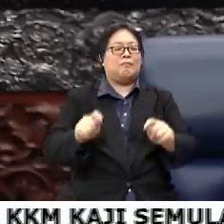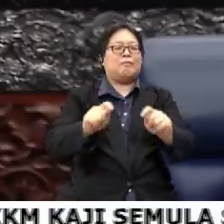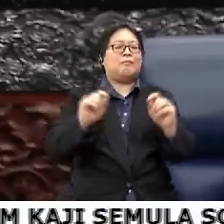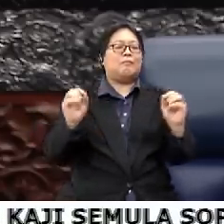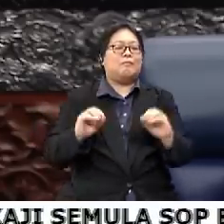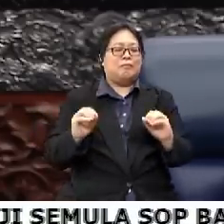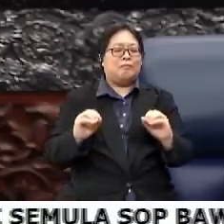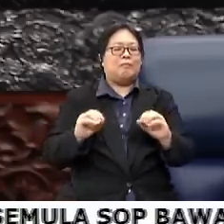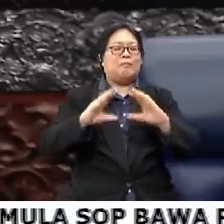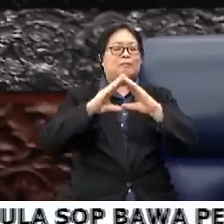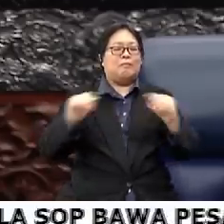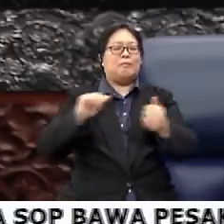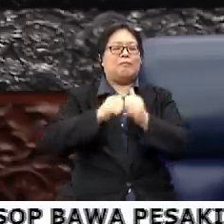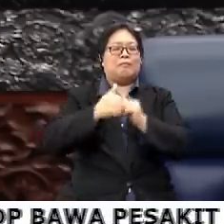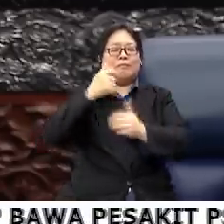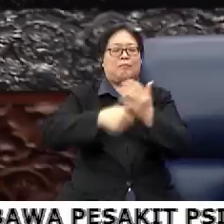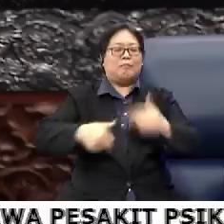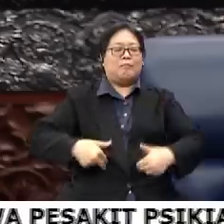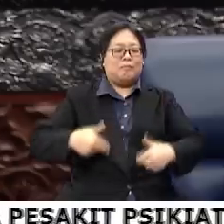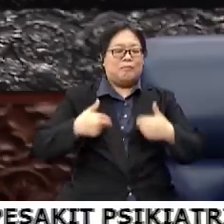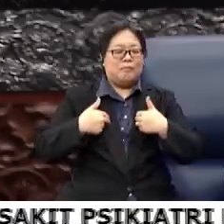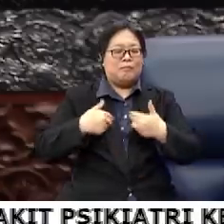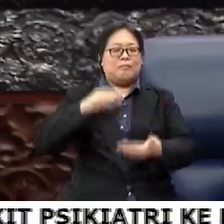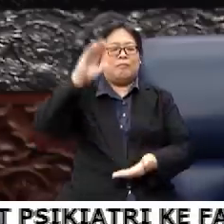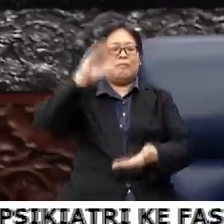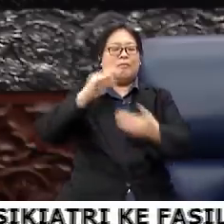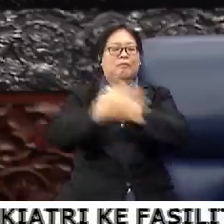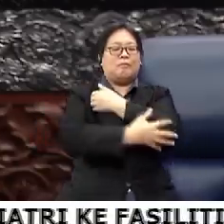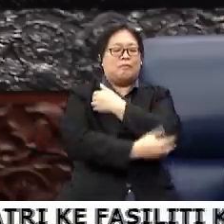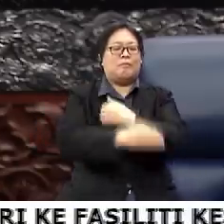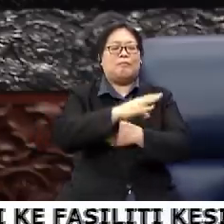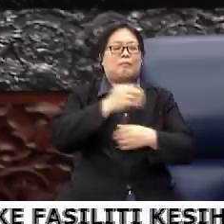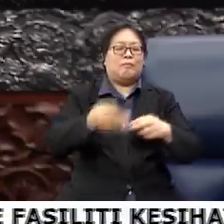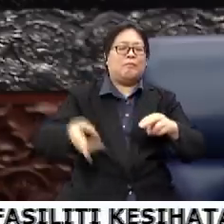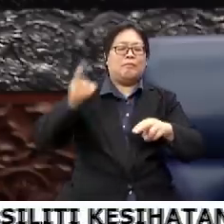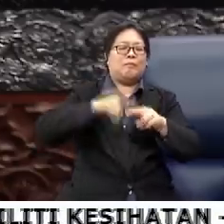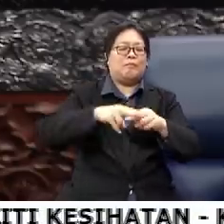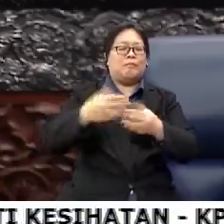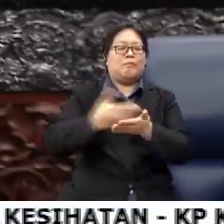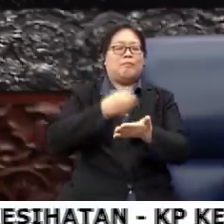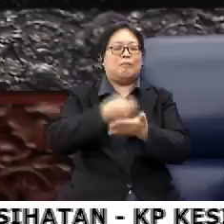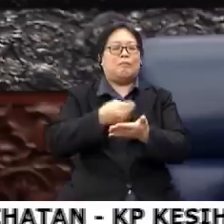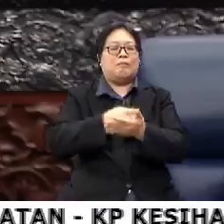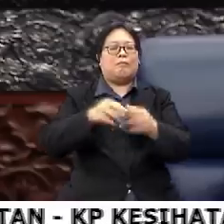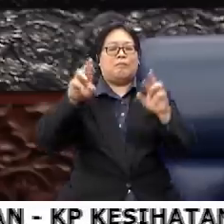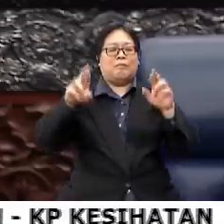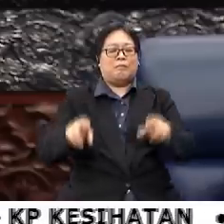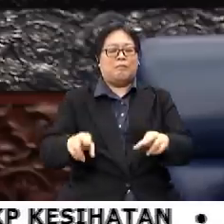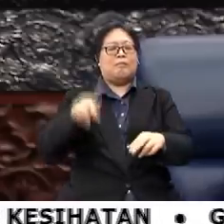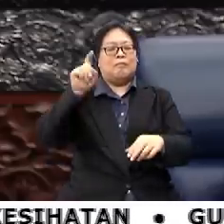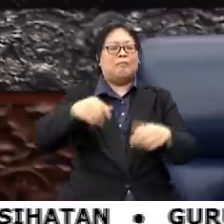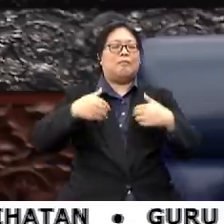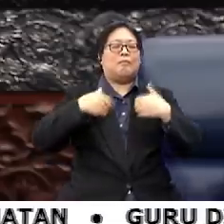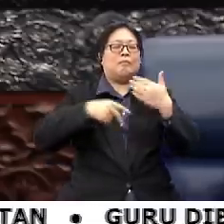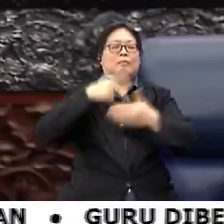menangani masalah kos sara hidup, membasmi kemiskinan dan menambah pendapatan rakyat. Mesti juga ada program